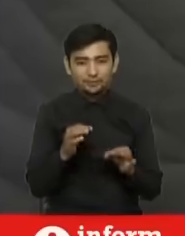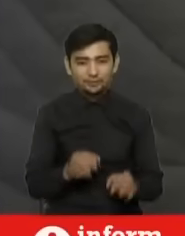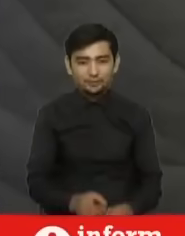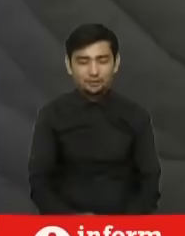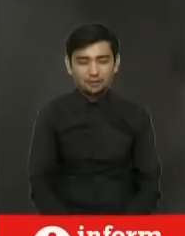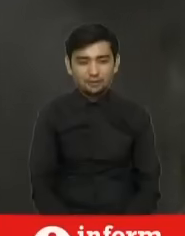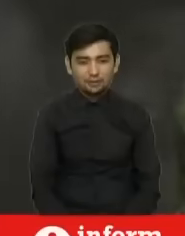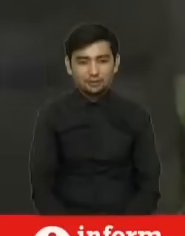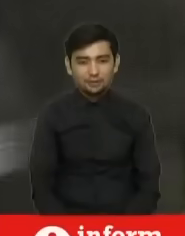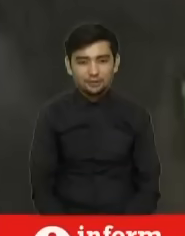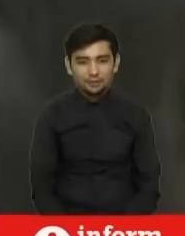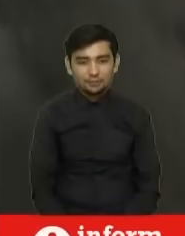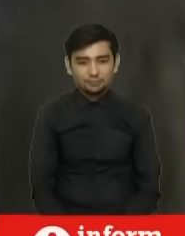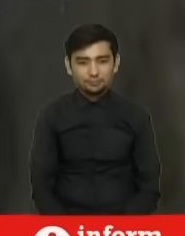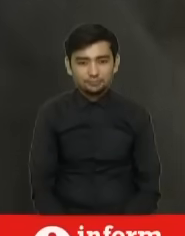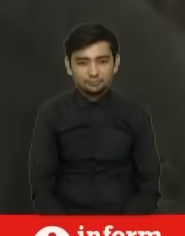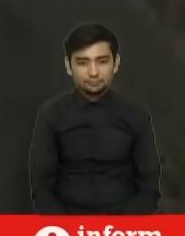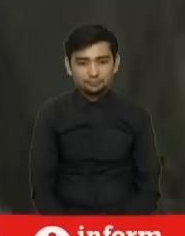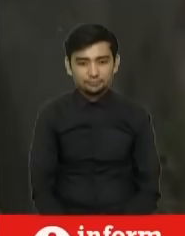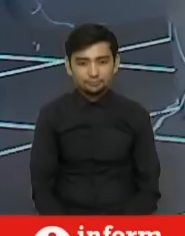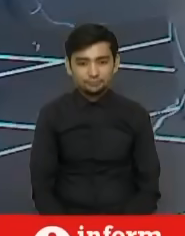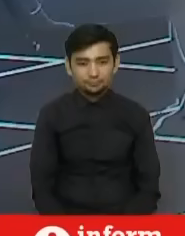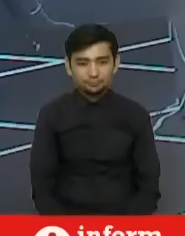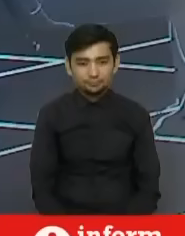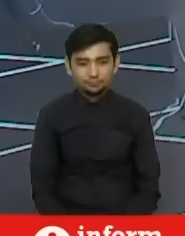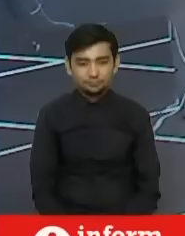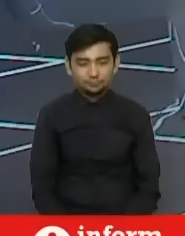Жаңабекұлы, Дидар Елеуов, Информбюро, Астана.